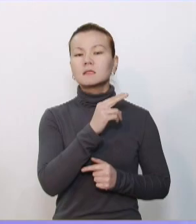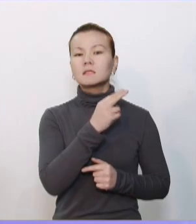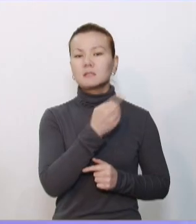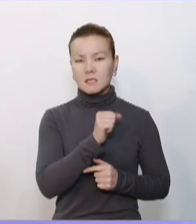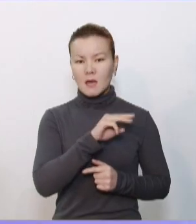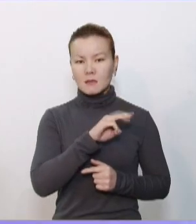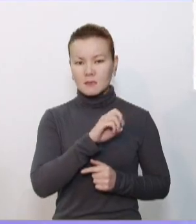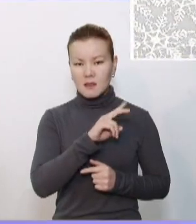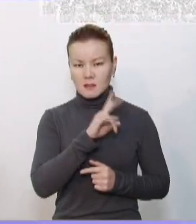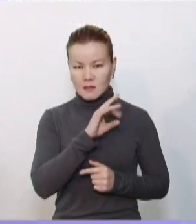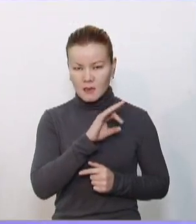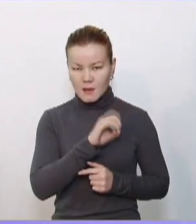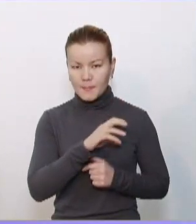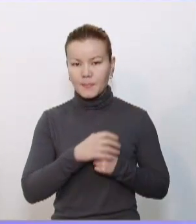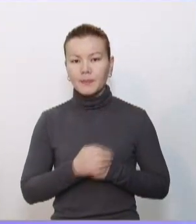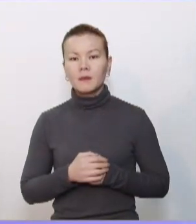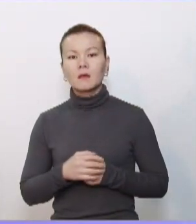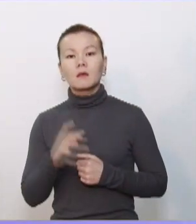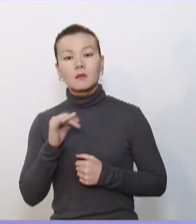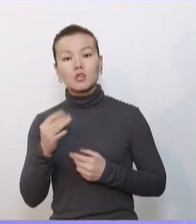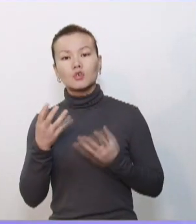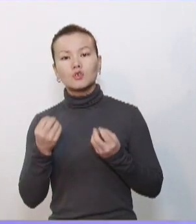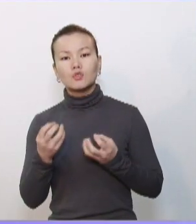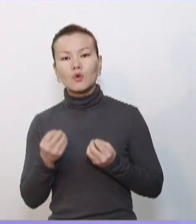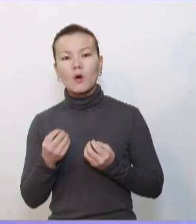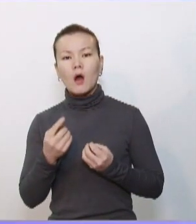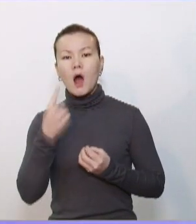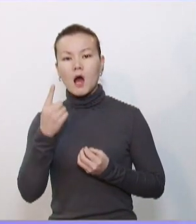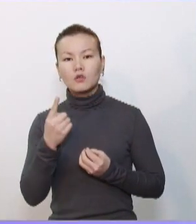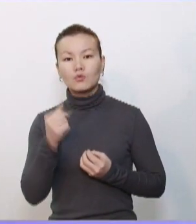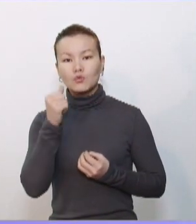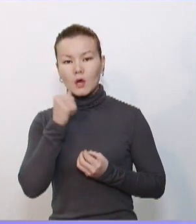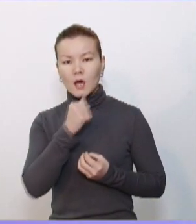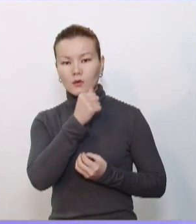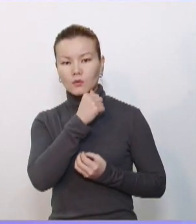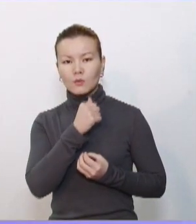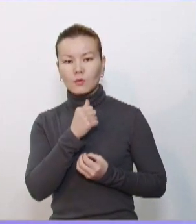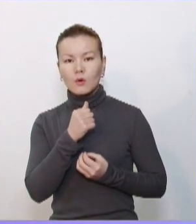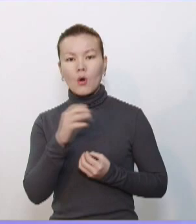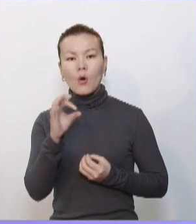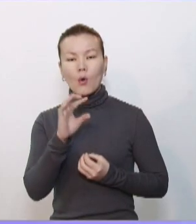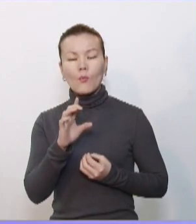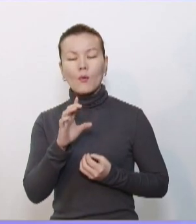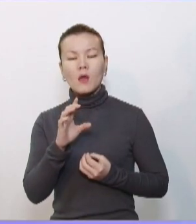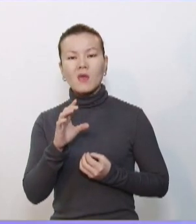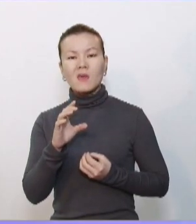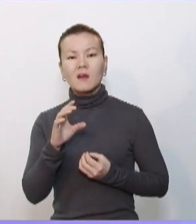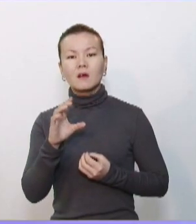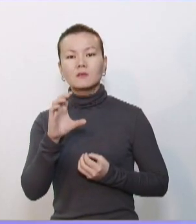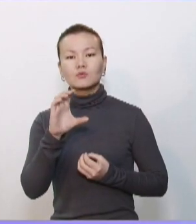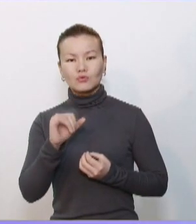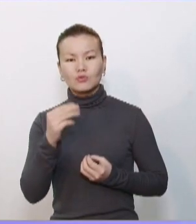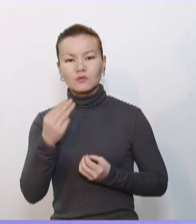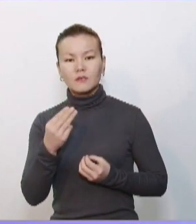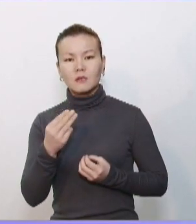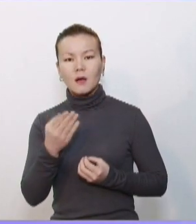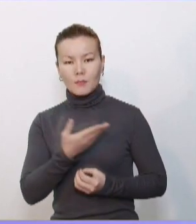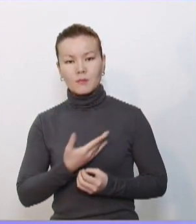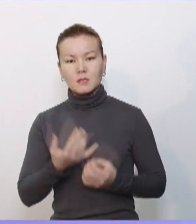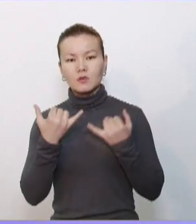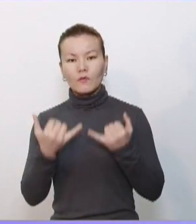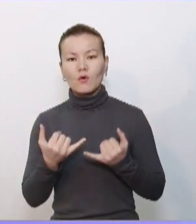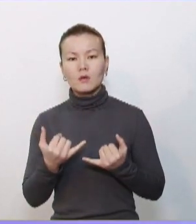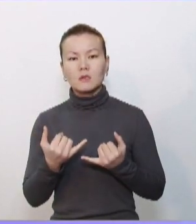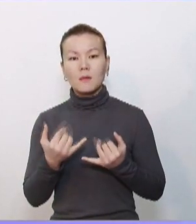«нарицательное». И еще одну тайну об имени существительном мы сегодня с